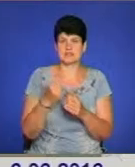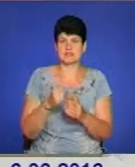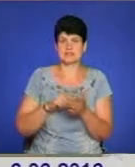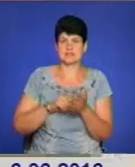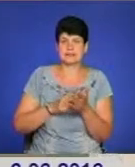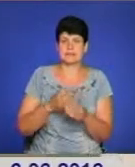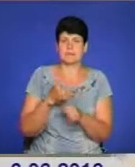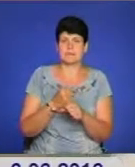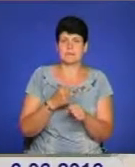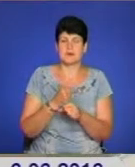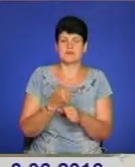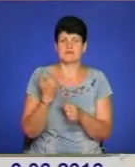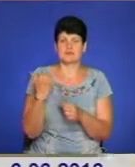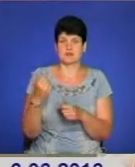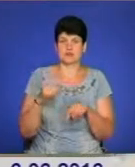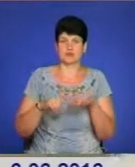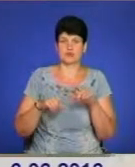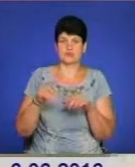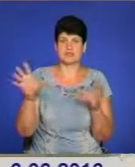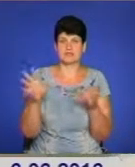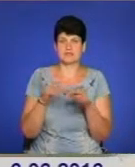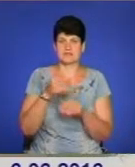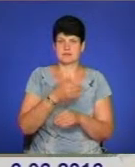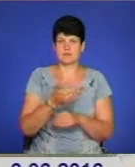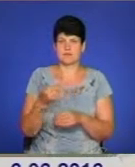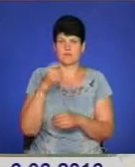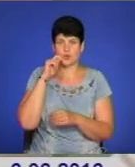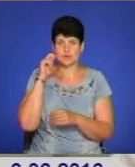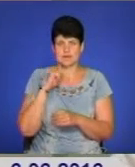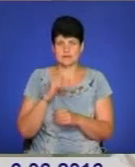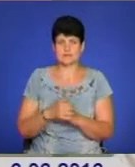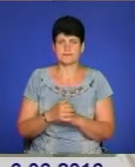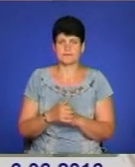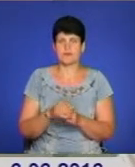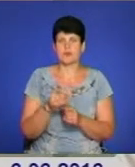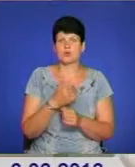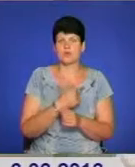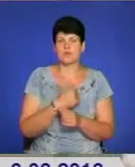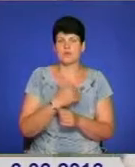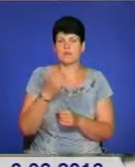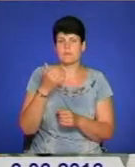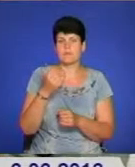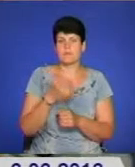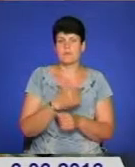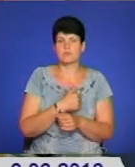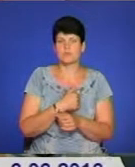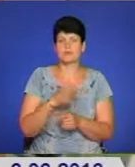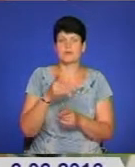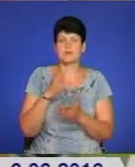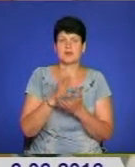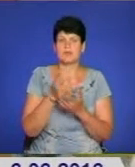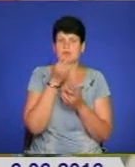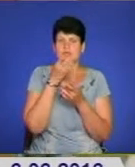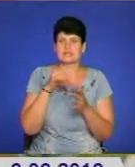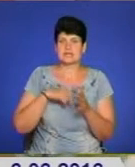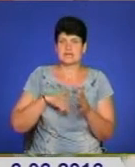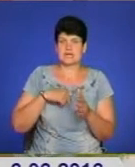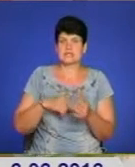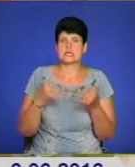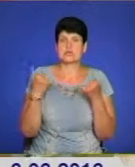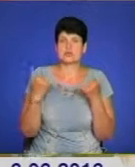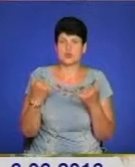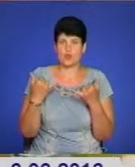праці, вашим родинам і всім нам, українцям. Хочу вам побажати, щоб ви мали позитивний настрій не тільки сьогодні,